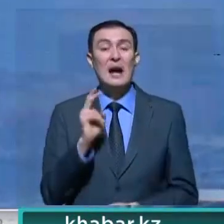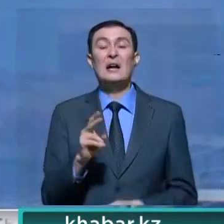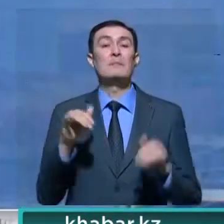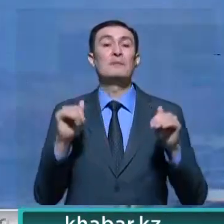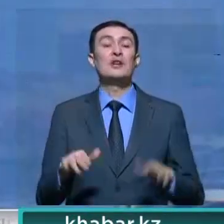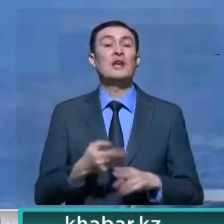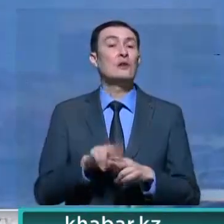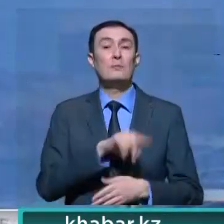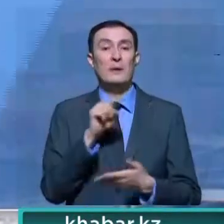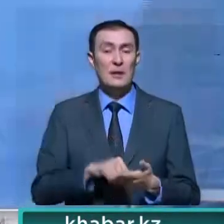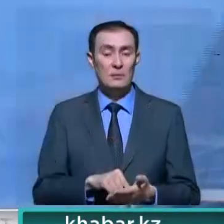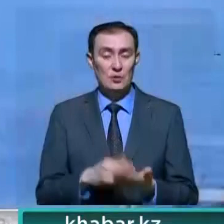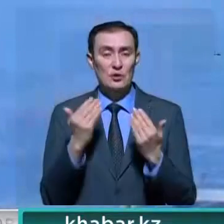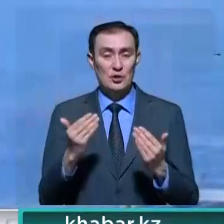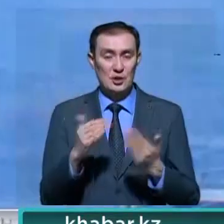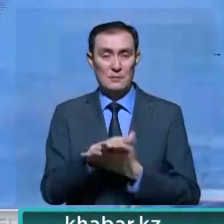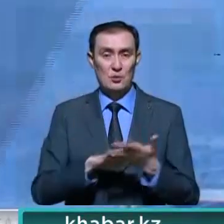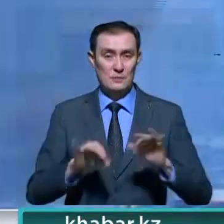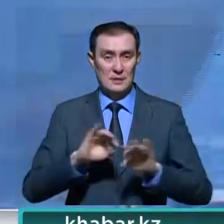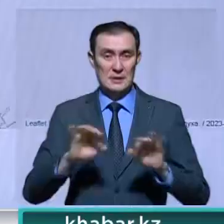этом узнавала уже Юлана Чаус.